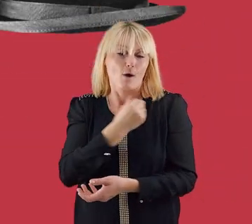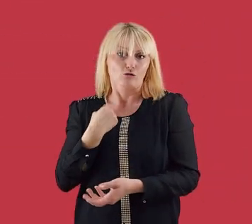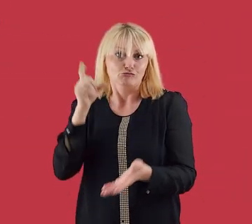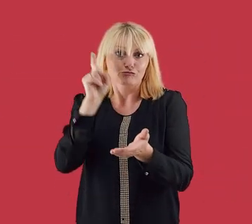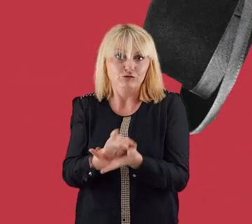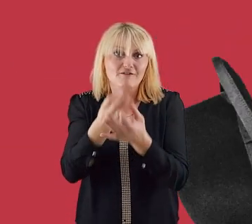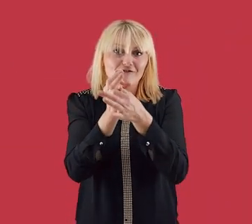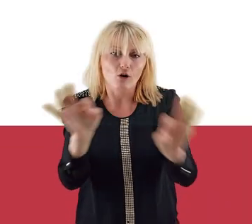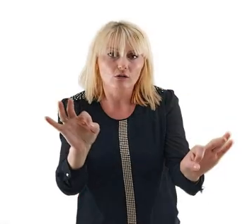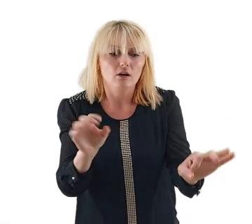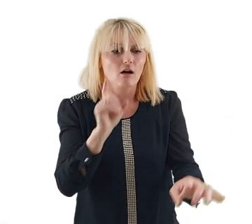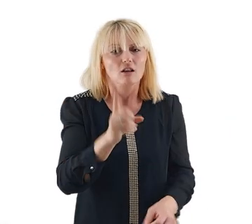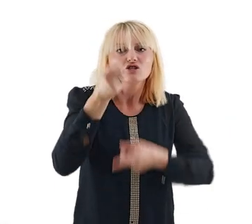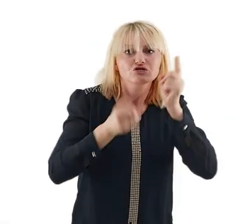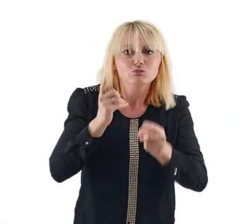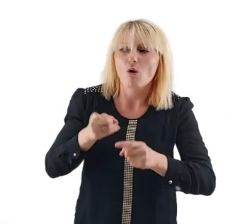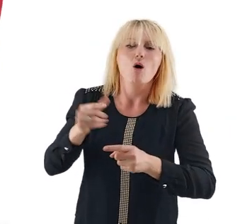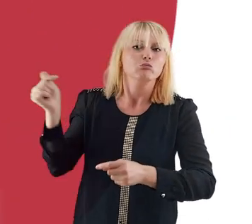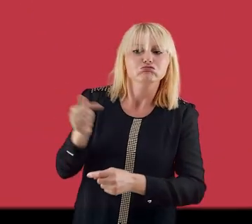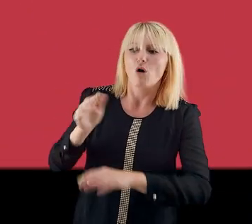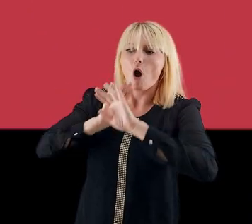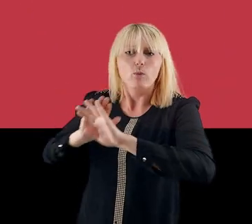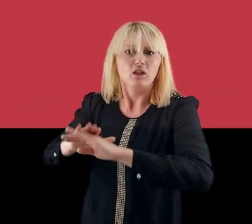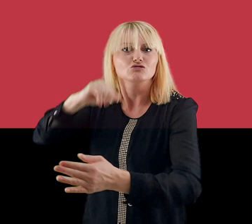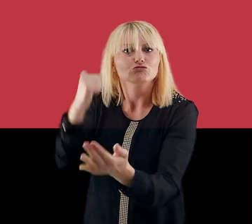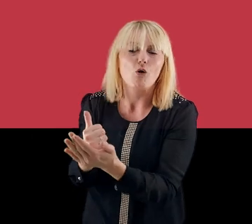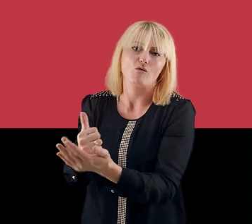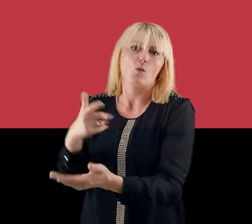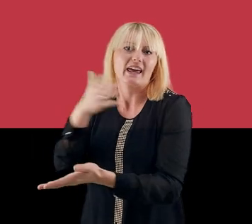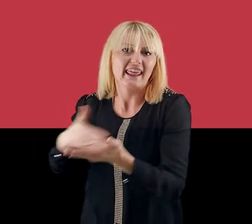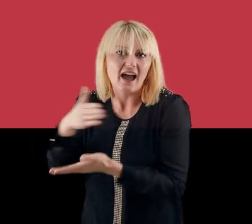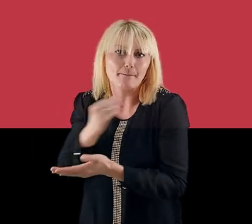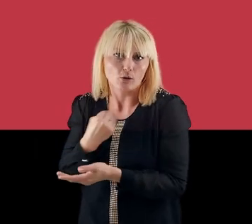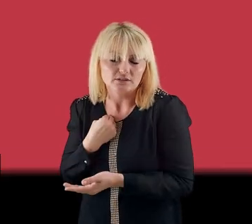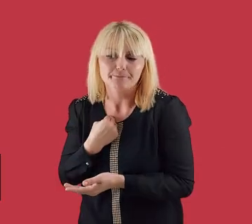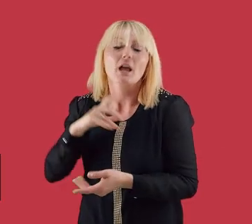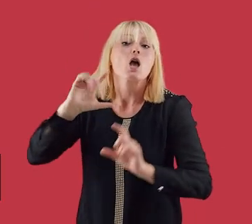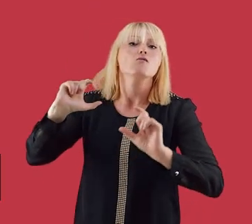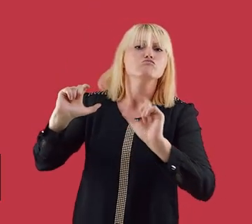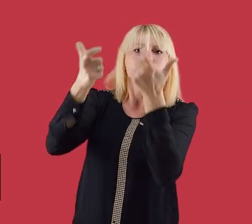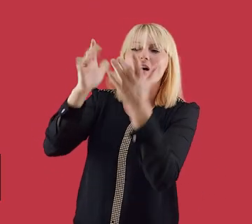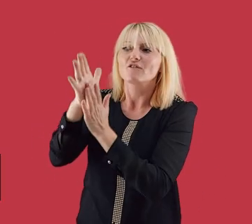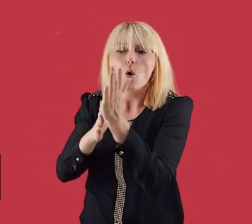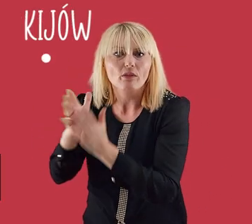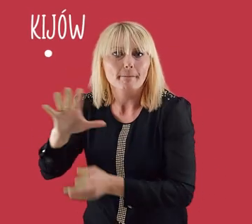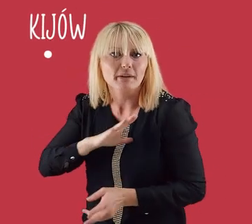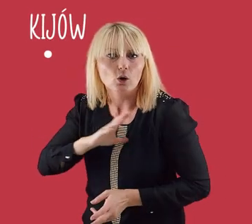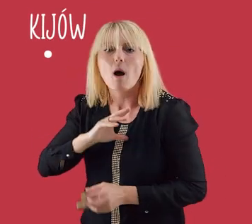światowej, Polska szybko musiała ponownie stanąć w obronie własnej suwerenności. Wybuchła wojna polsko-bolszewicka.